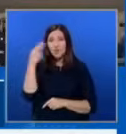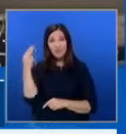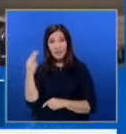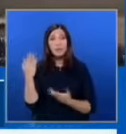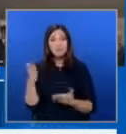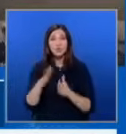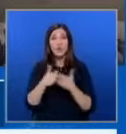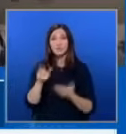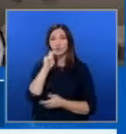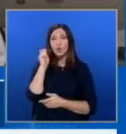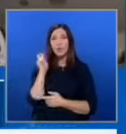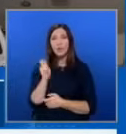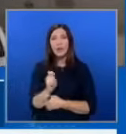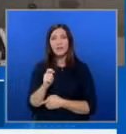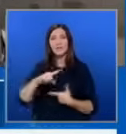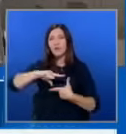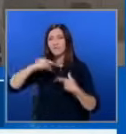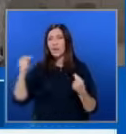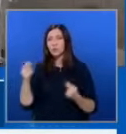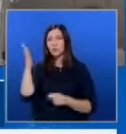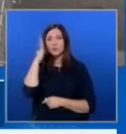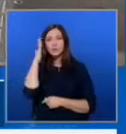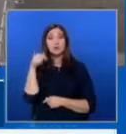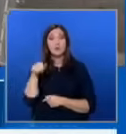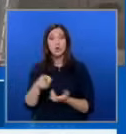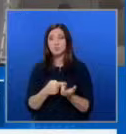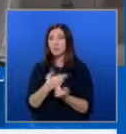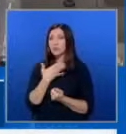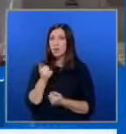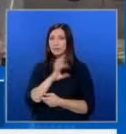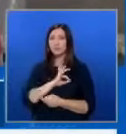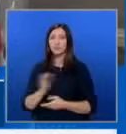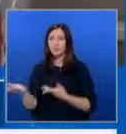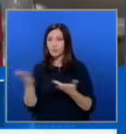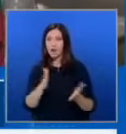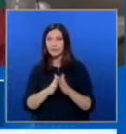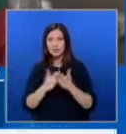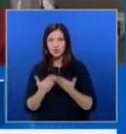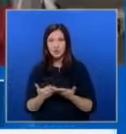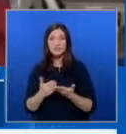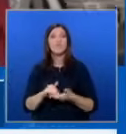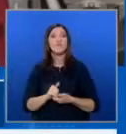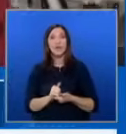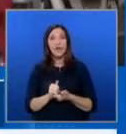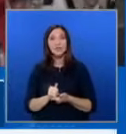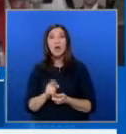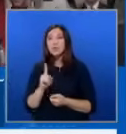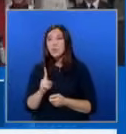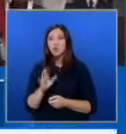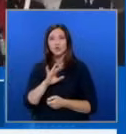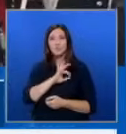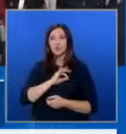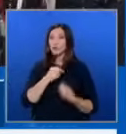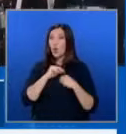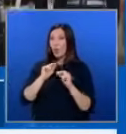е членството на Украина в НАТО. Страната и този път няма да получи покана за членство в Алианса, но пък ще